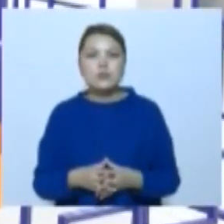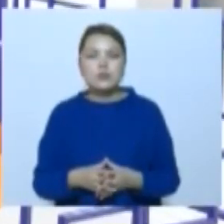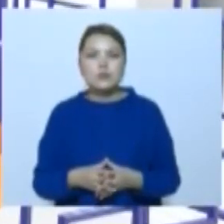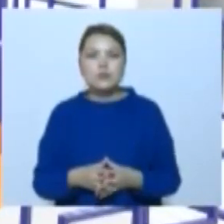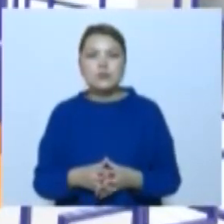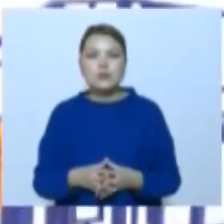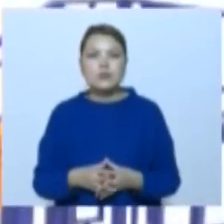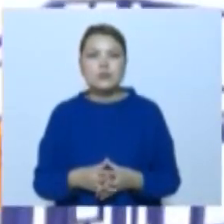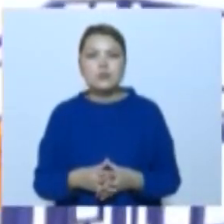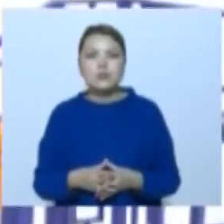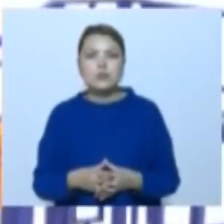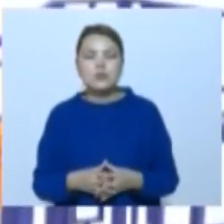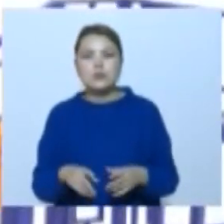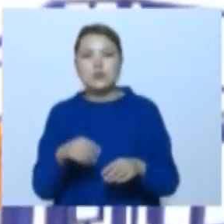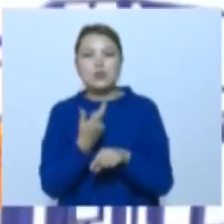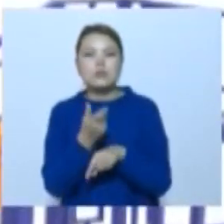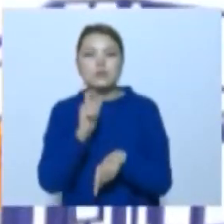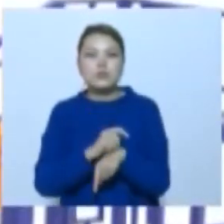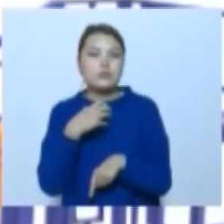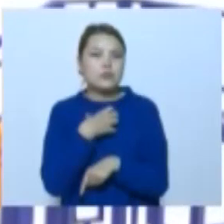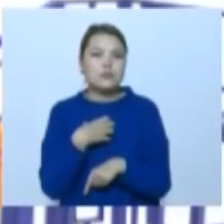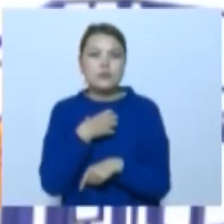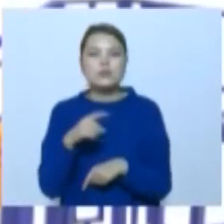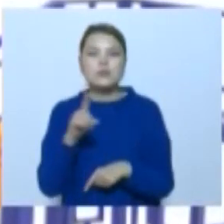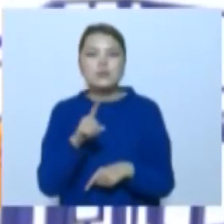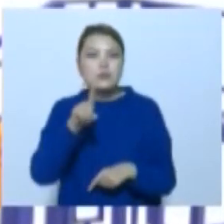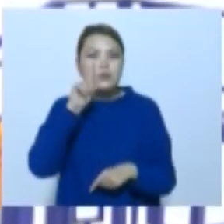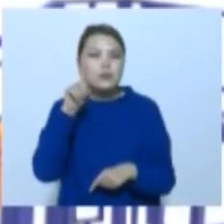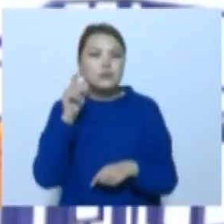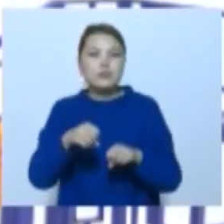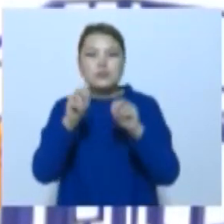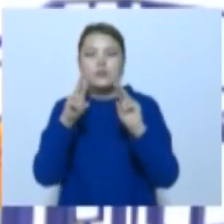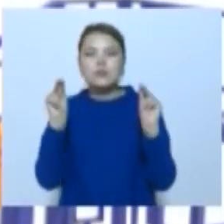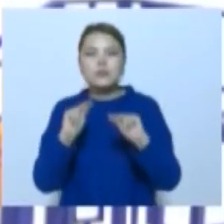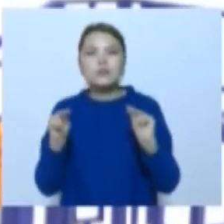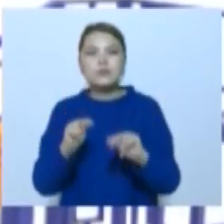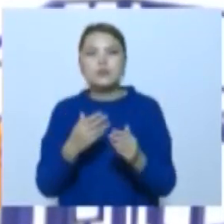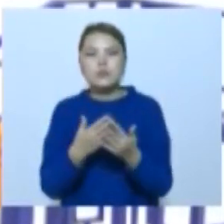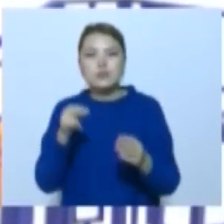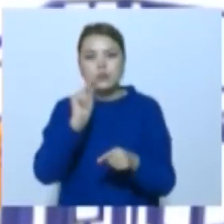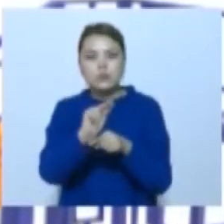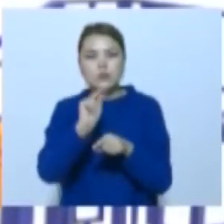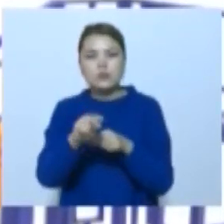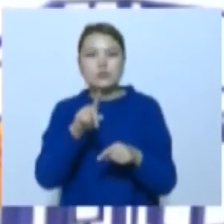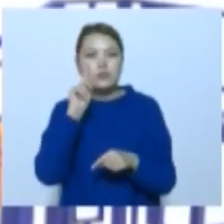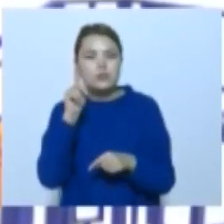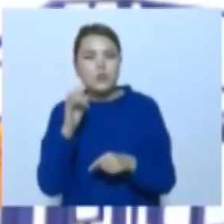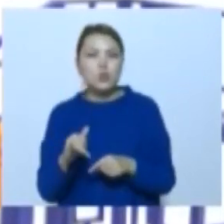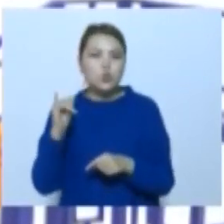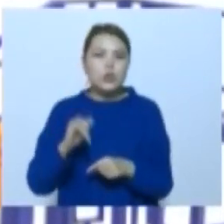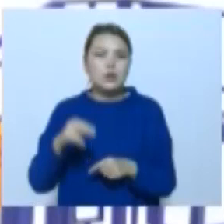түсіндірме жұмыстарын жүргізді. Бұл өте маңызды деп ойлаймын. Неге біз именно жас мамандар жинап отырық? Жас мамандар бізде жастармен,